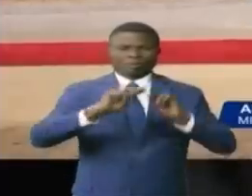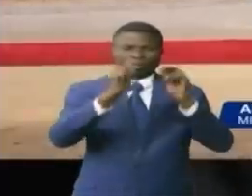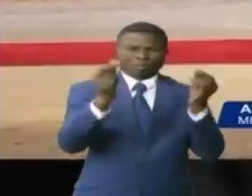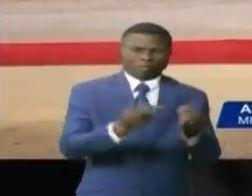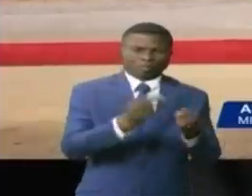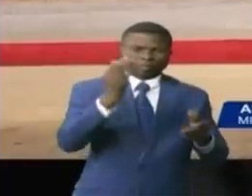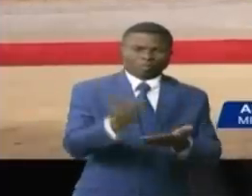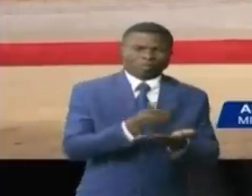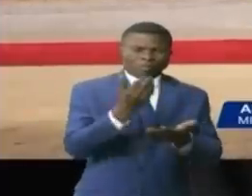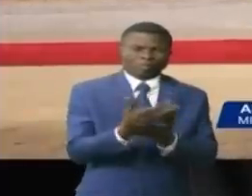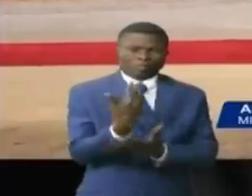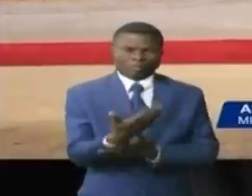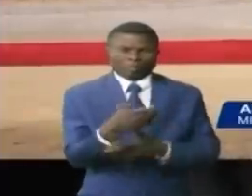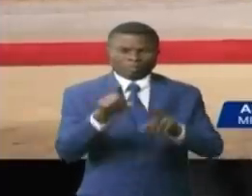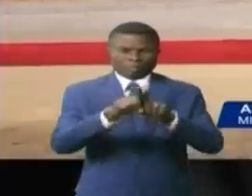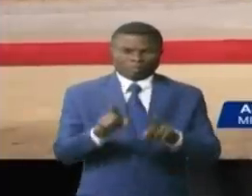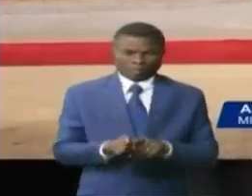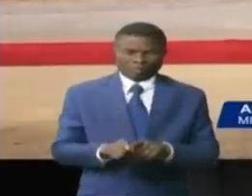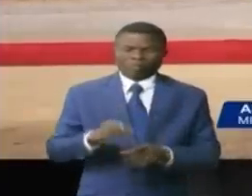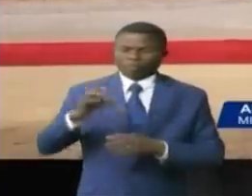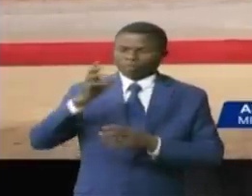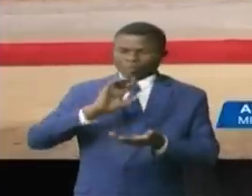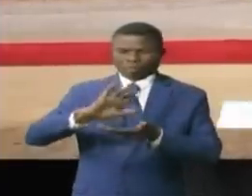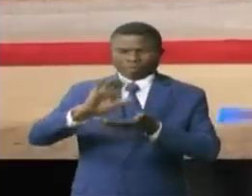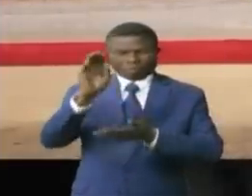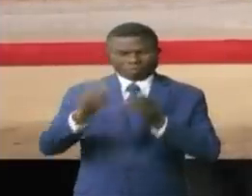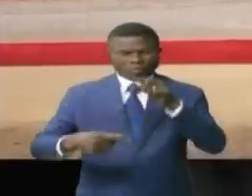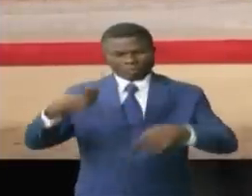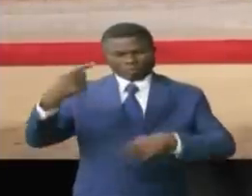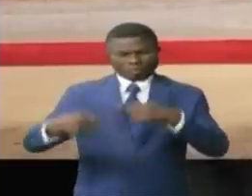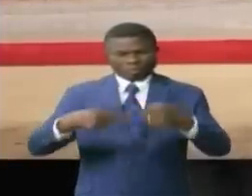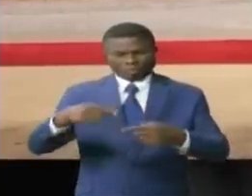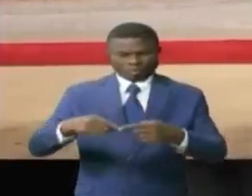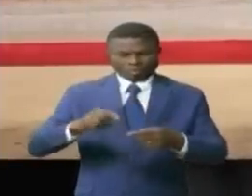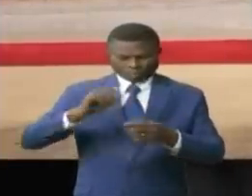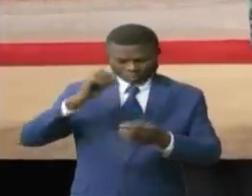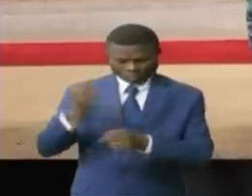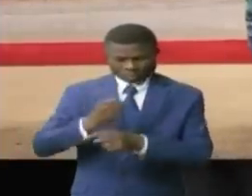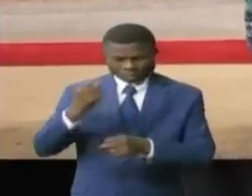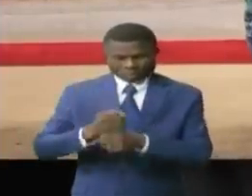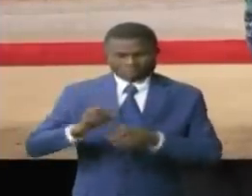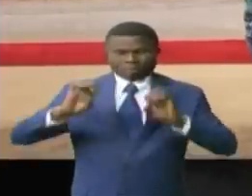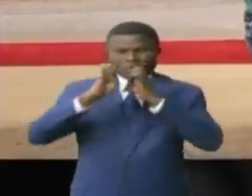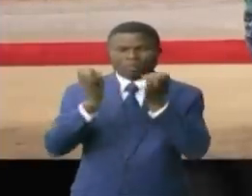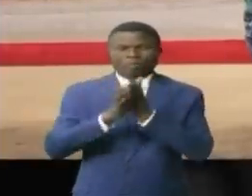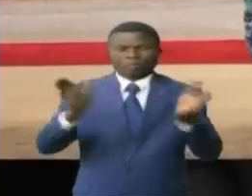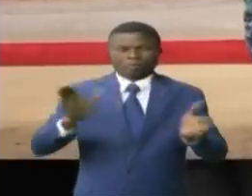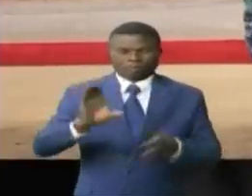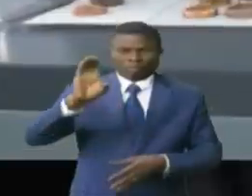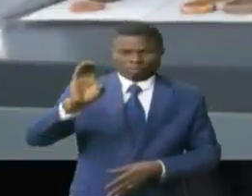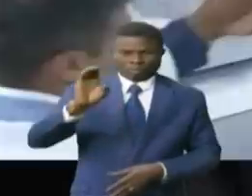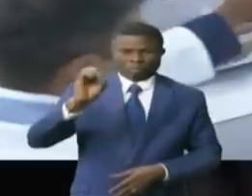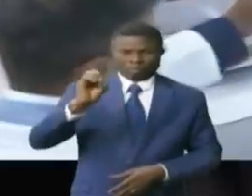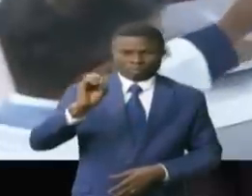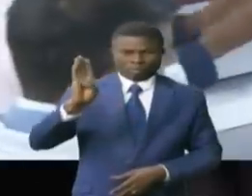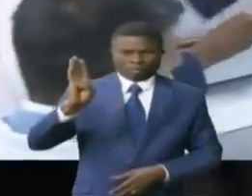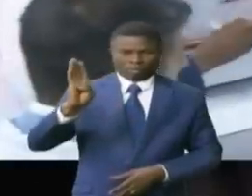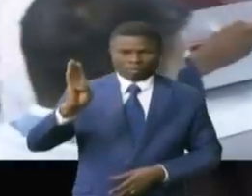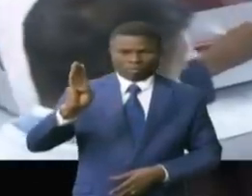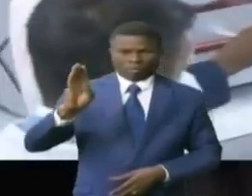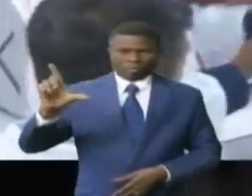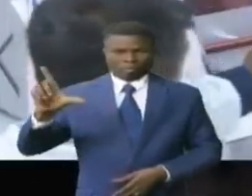exploitants artisanaux, les négociants, les entités de traitement et l'entreprise générale du cobalt. Cette